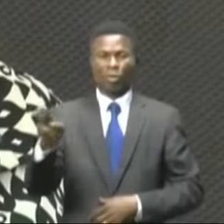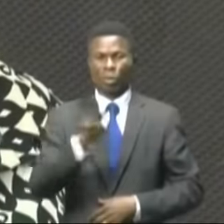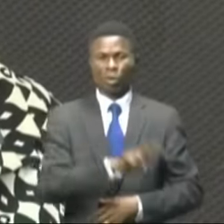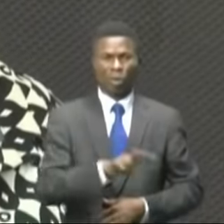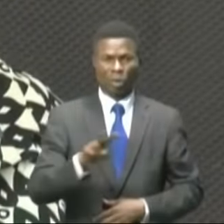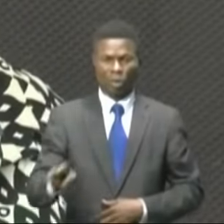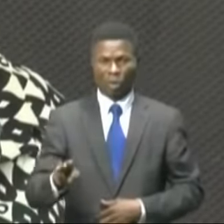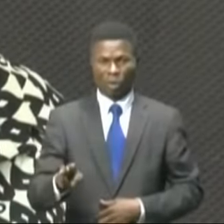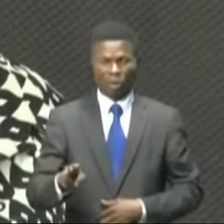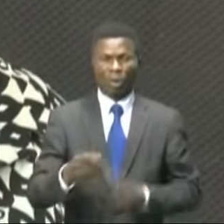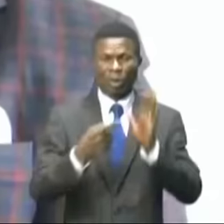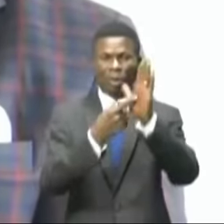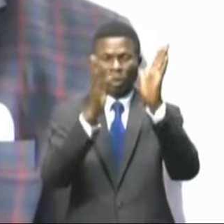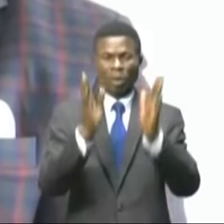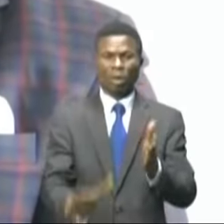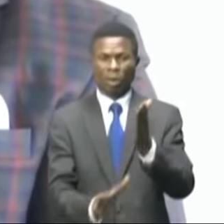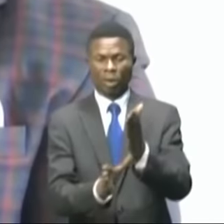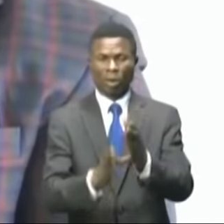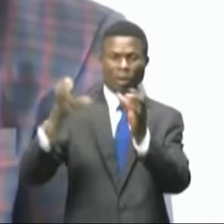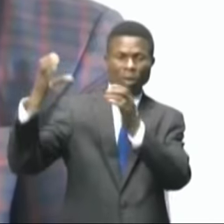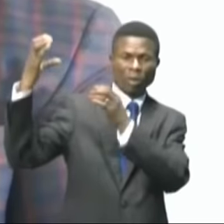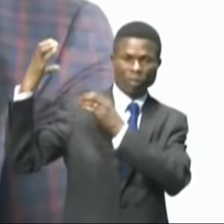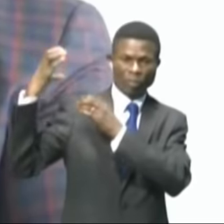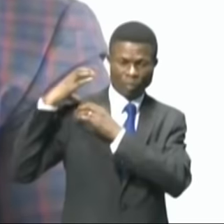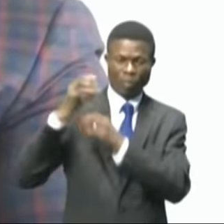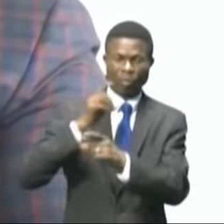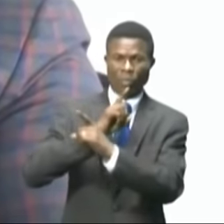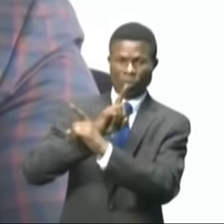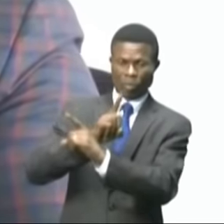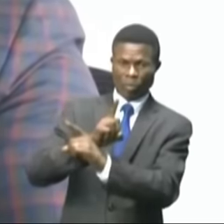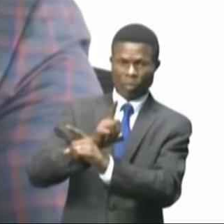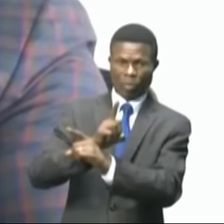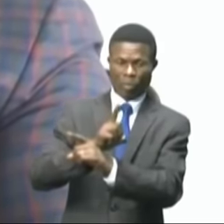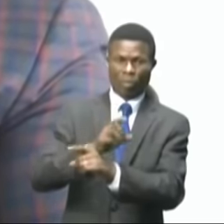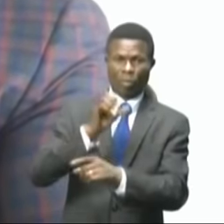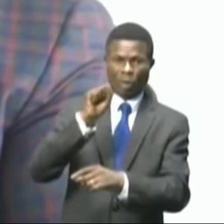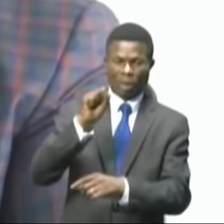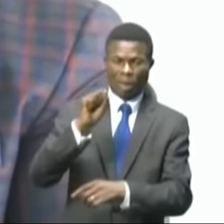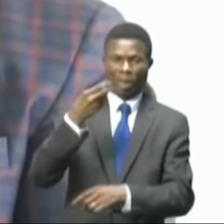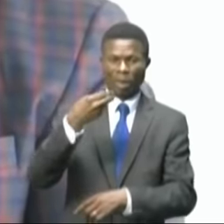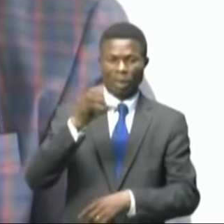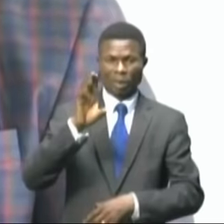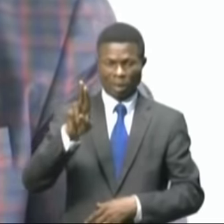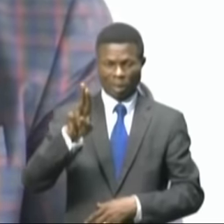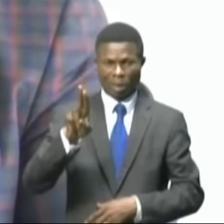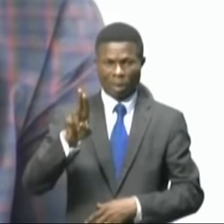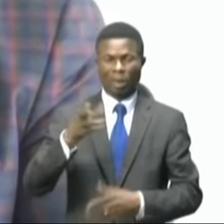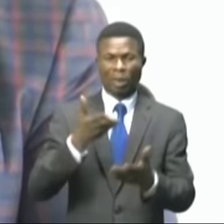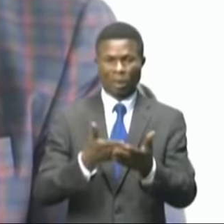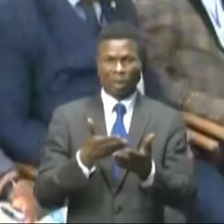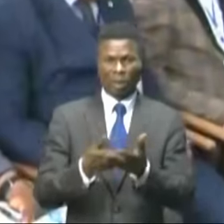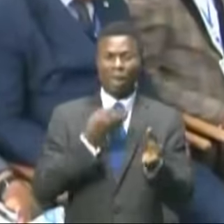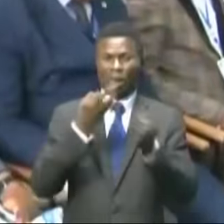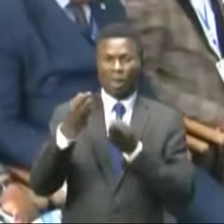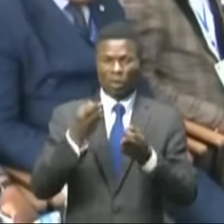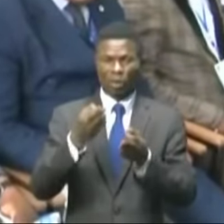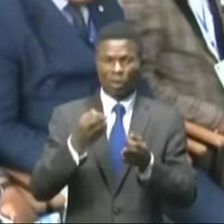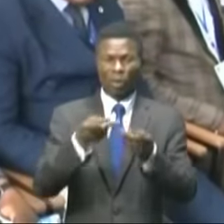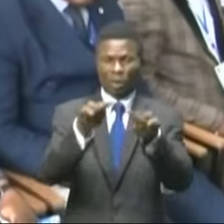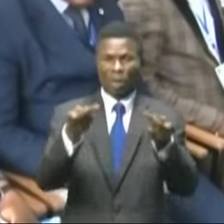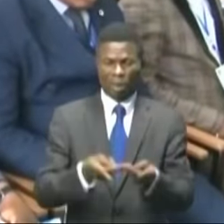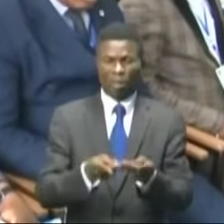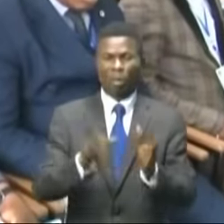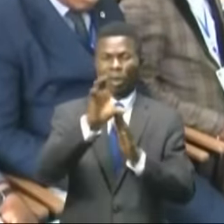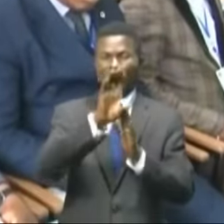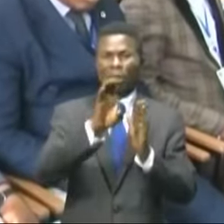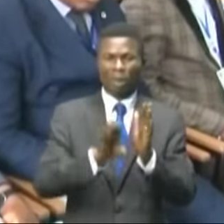Les représentants adjoints en charge de la protection du HCR, Parcom Gomé, définit le cadre